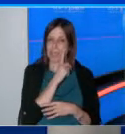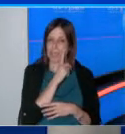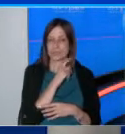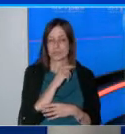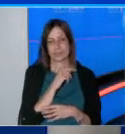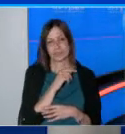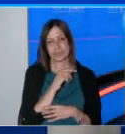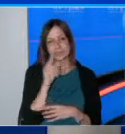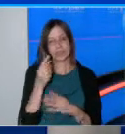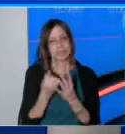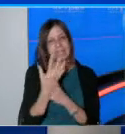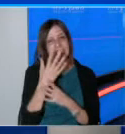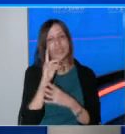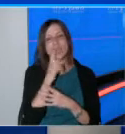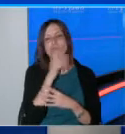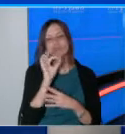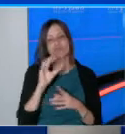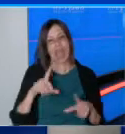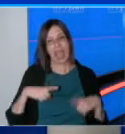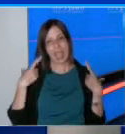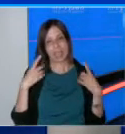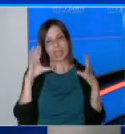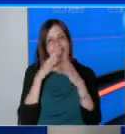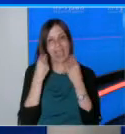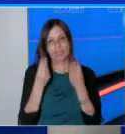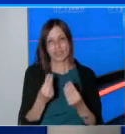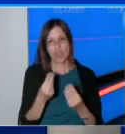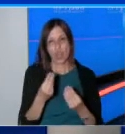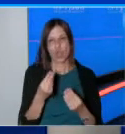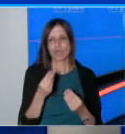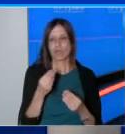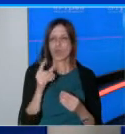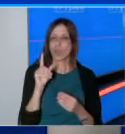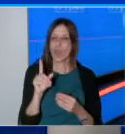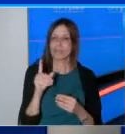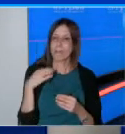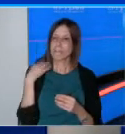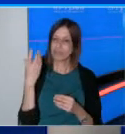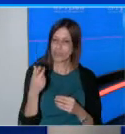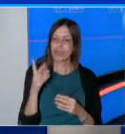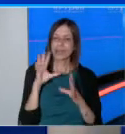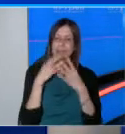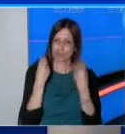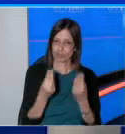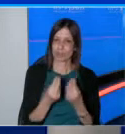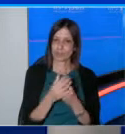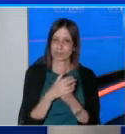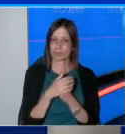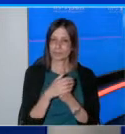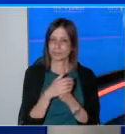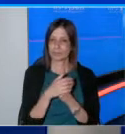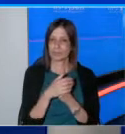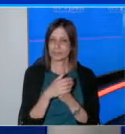וואטפה היא ממייסדות אמהות למען החיים. ערב טוב וואטפה, מה שלומך? ערב טוב, שלום לכם, מסע אל חיר. מסע אל נור.